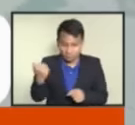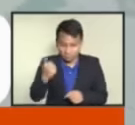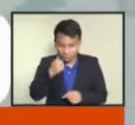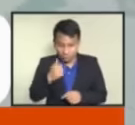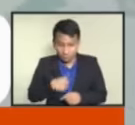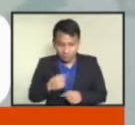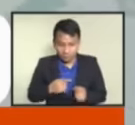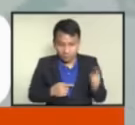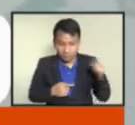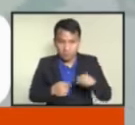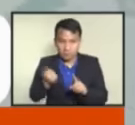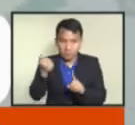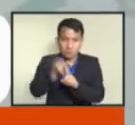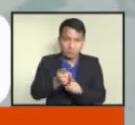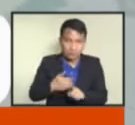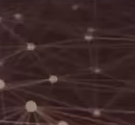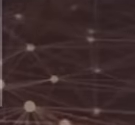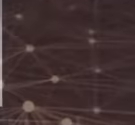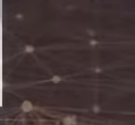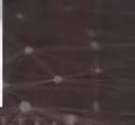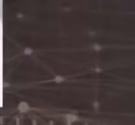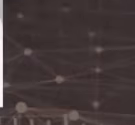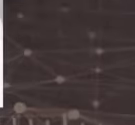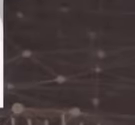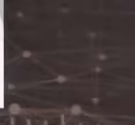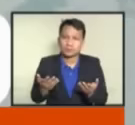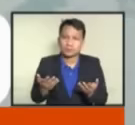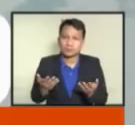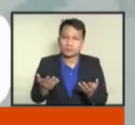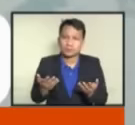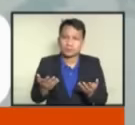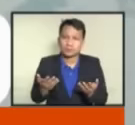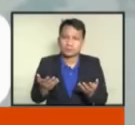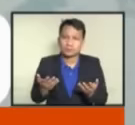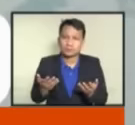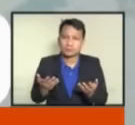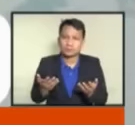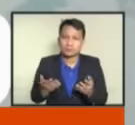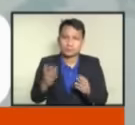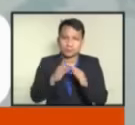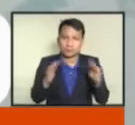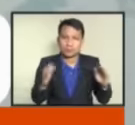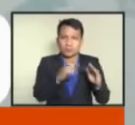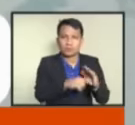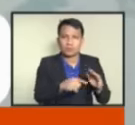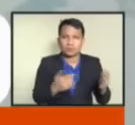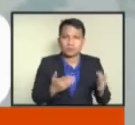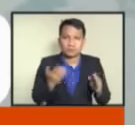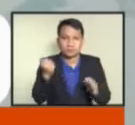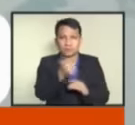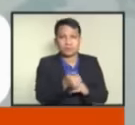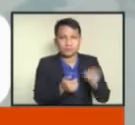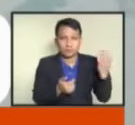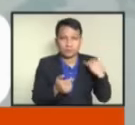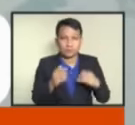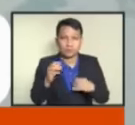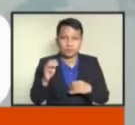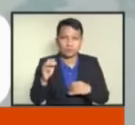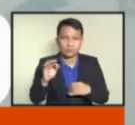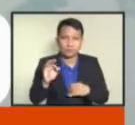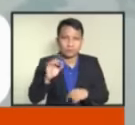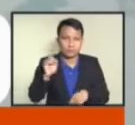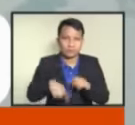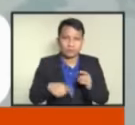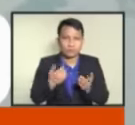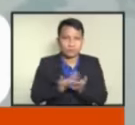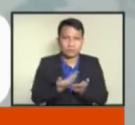sir, pagdating mo doon? Sinugod ko po yung si Kabets nung ano, Friday. Saan? Sa ano po, opo, sa bahay niya po, sinugod ko po nung Monday. Hindi pwedeng